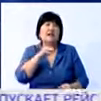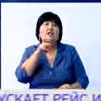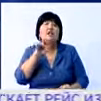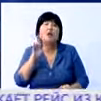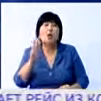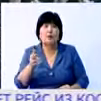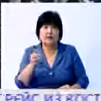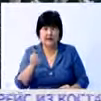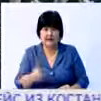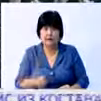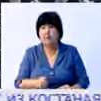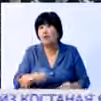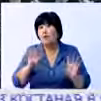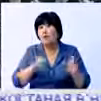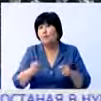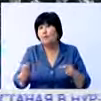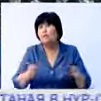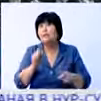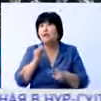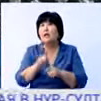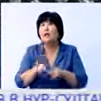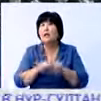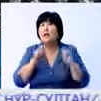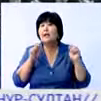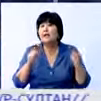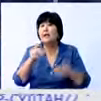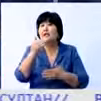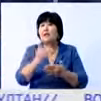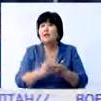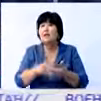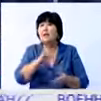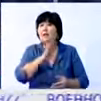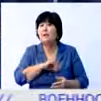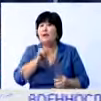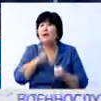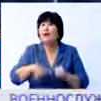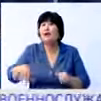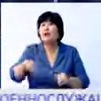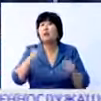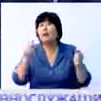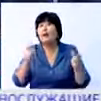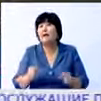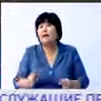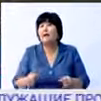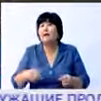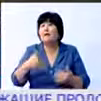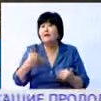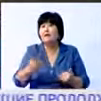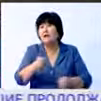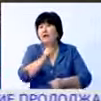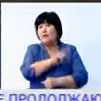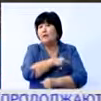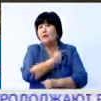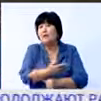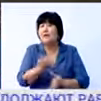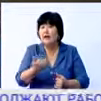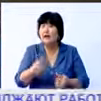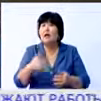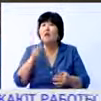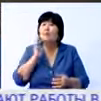тенге. Президентом поручено создать перечень приоритетов для каждого региона по конкретным нозологиям в медицине, особенно